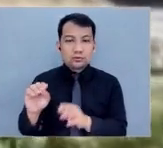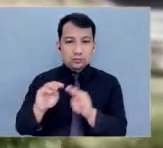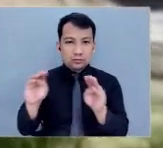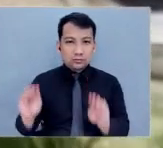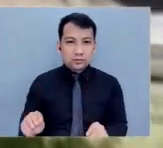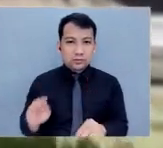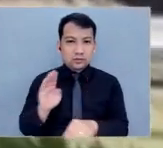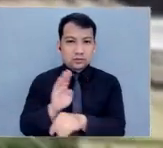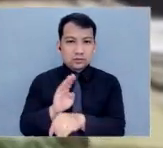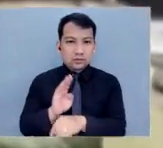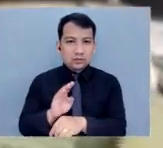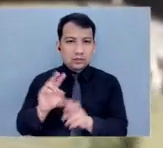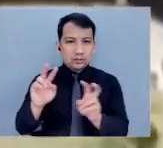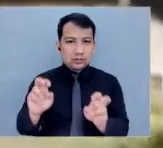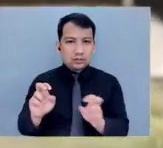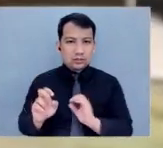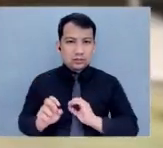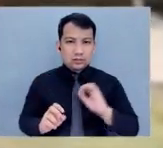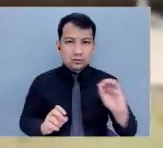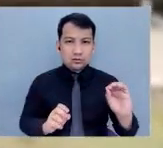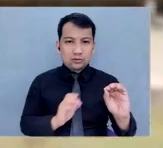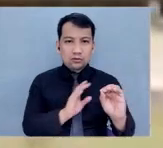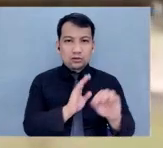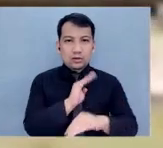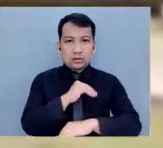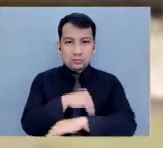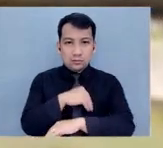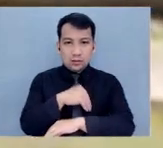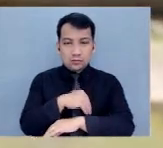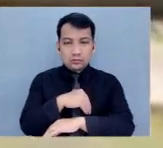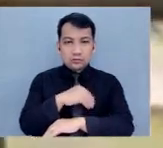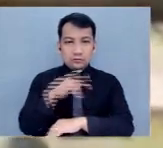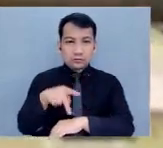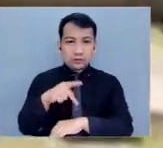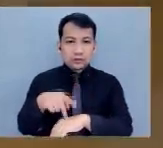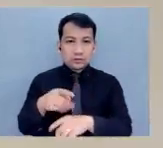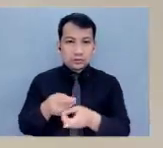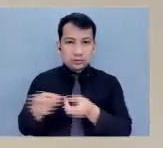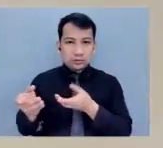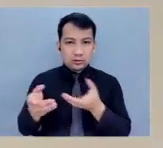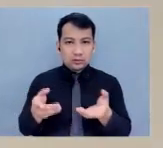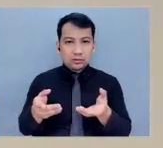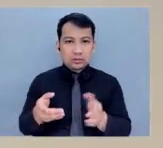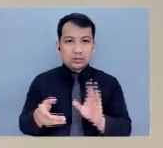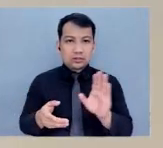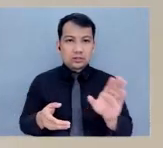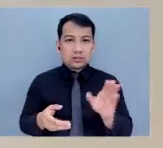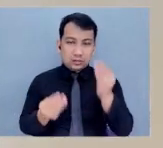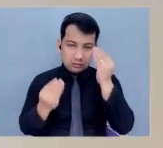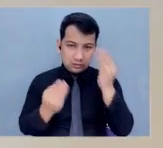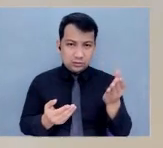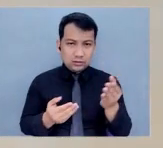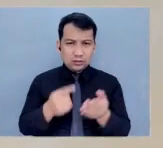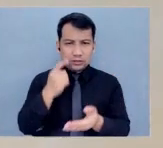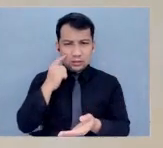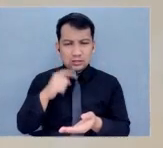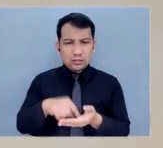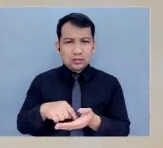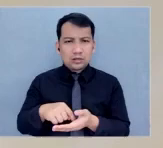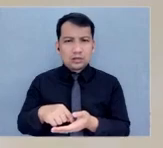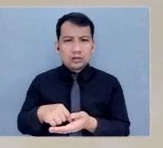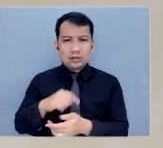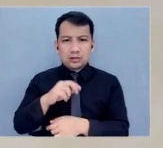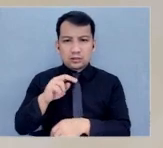negosyanteng nagmamay-ari ng kilalang bangko sa bansa ang nag-donate ng mga panel. Sa inilabas na pahayag ng pamunuan ng National